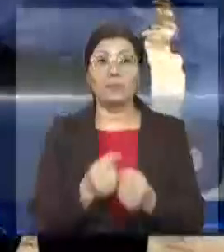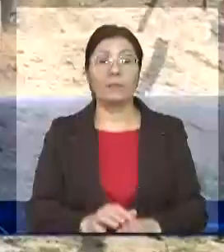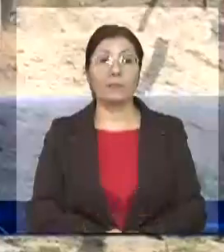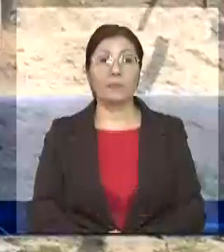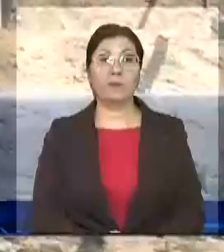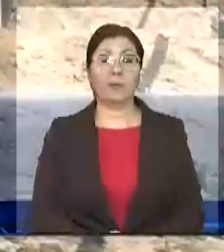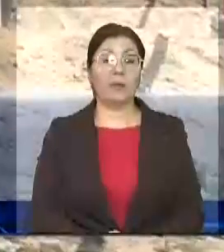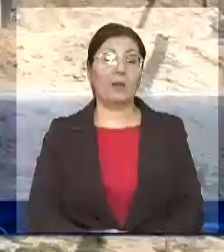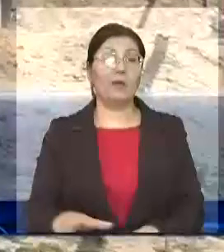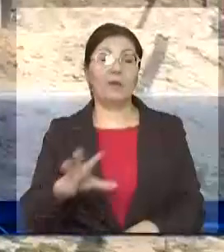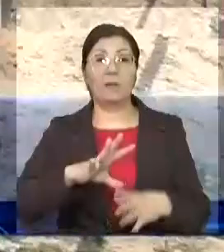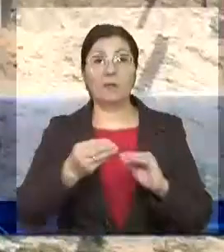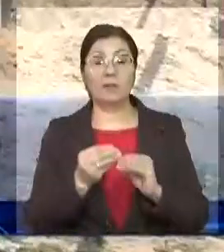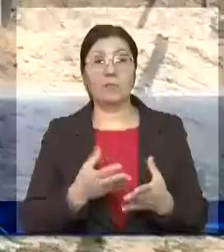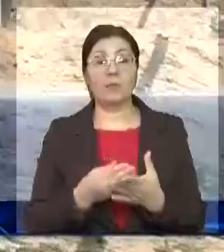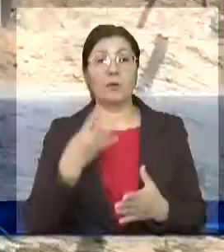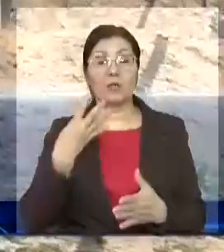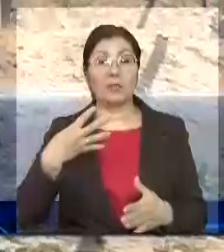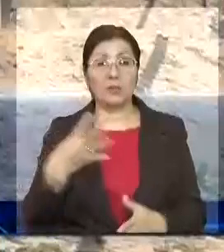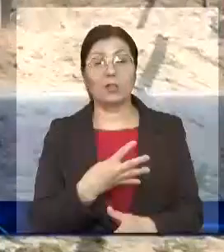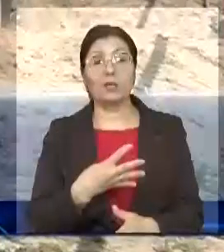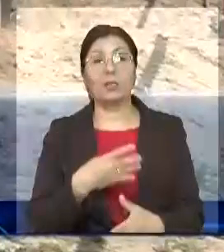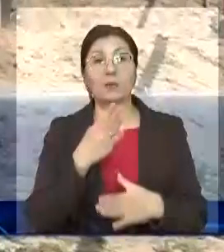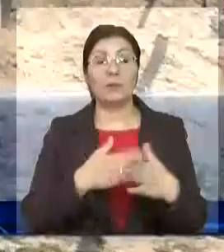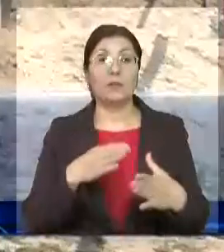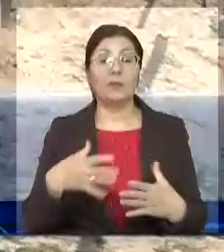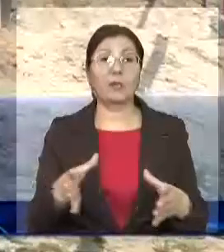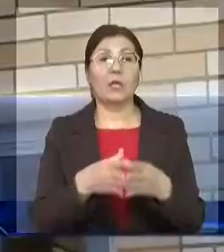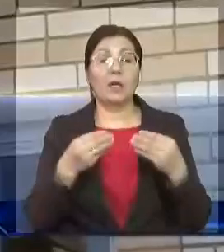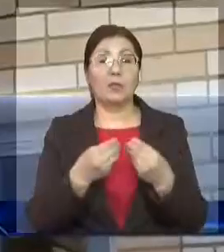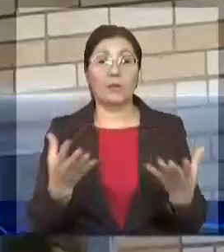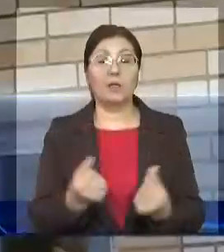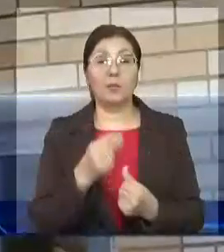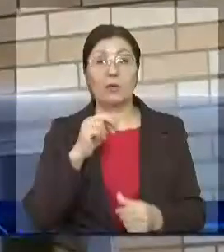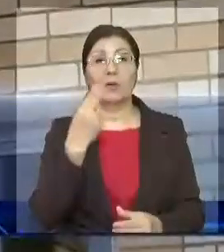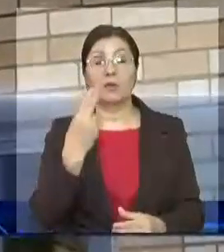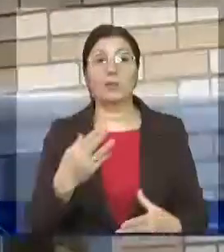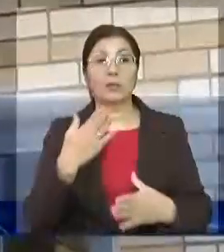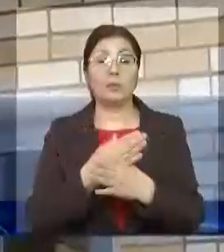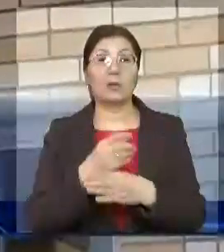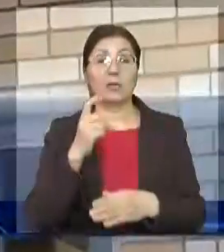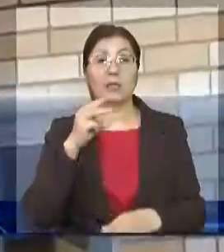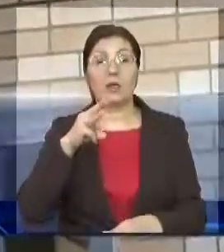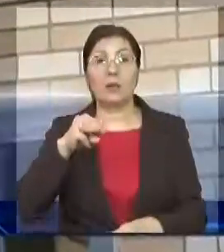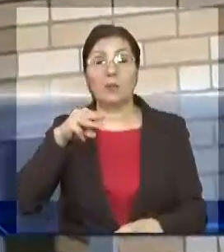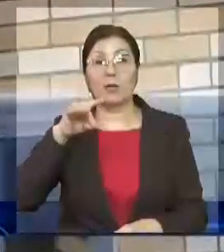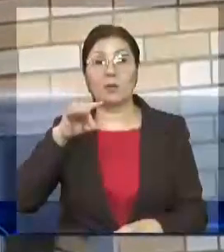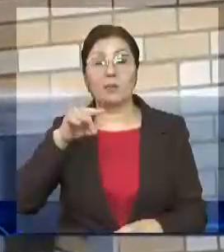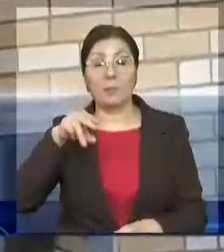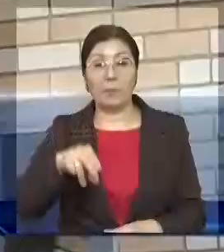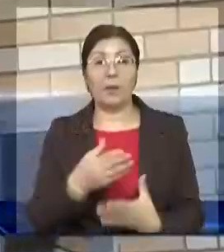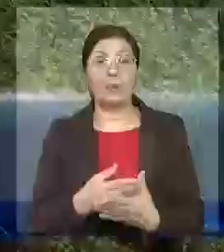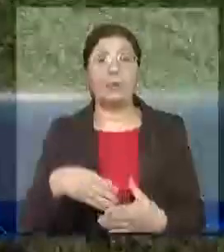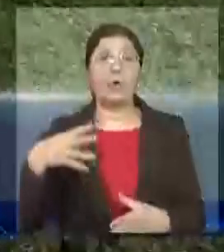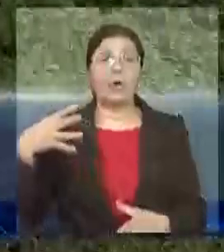министерств. Всего по региону 4500 семей получили социальную помощь в размере 100 МРП. Компенсации выплачены почти